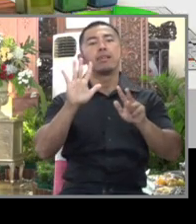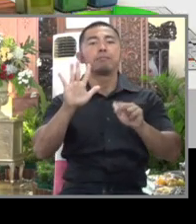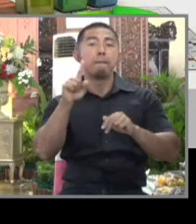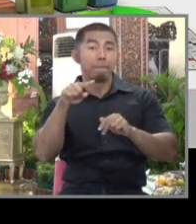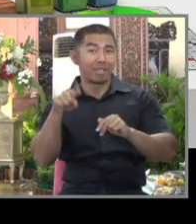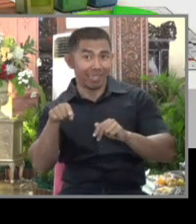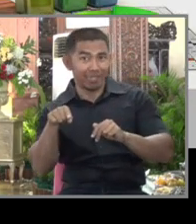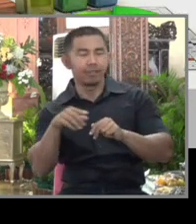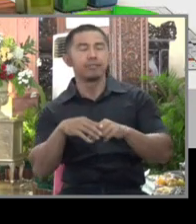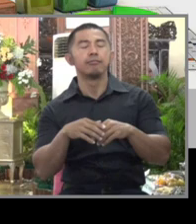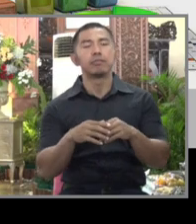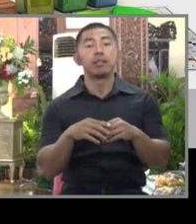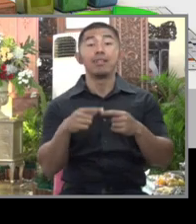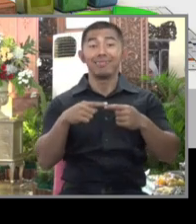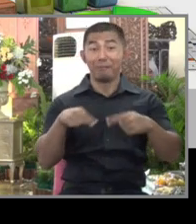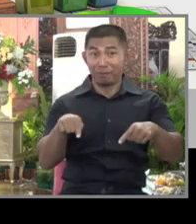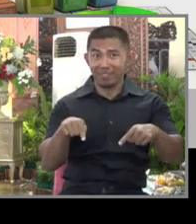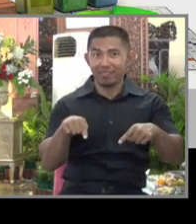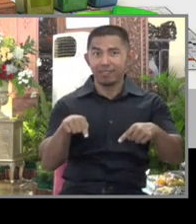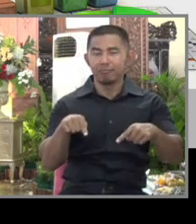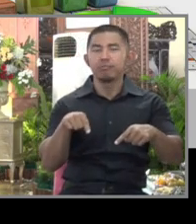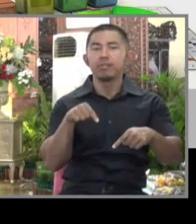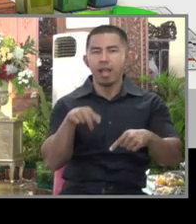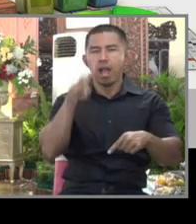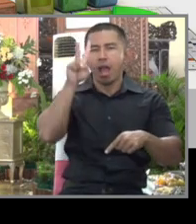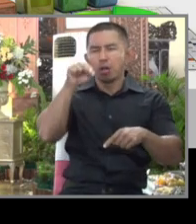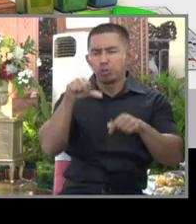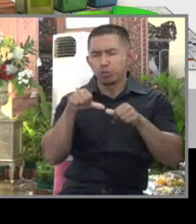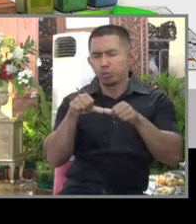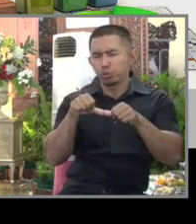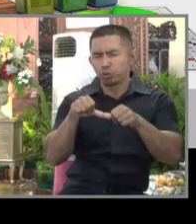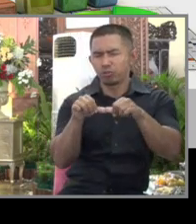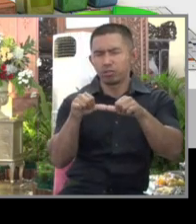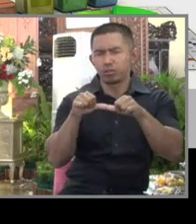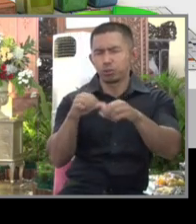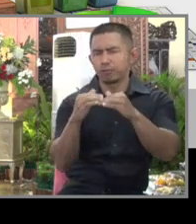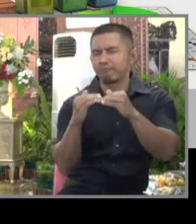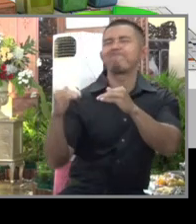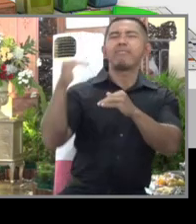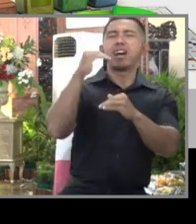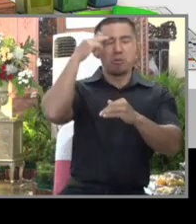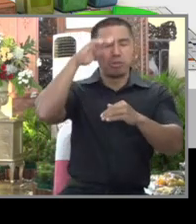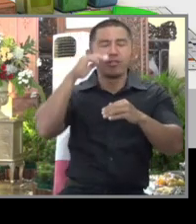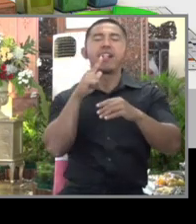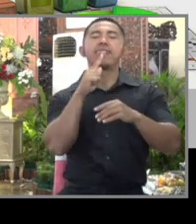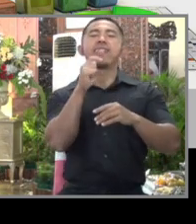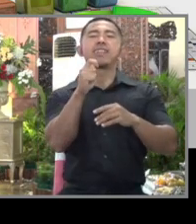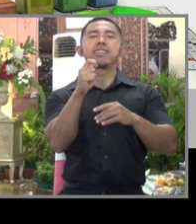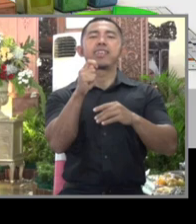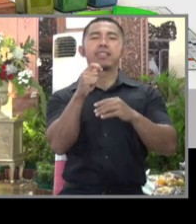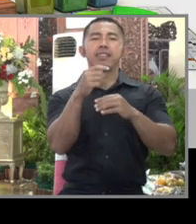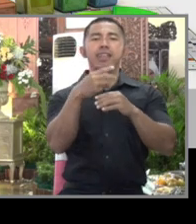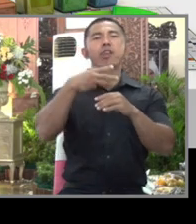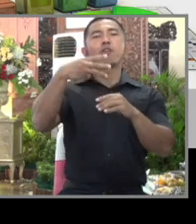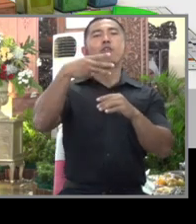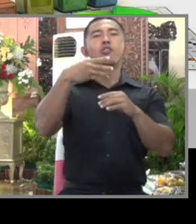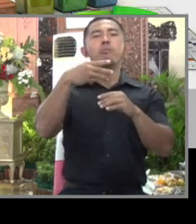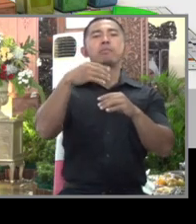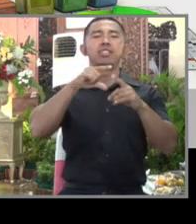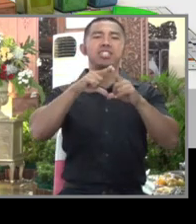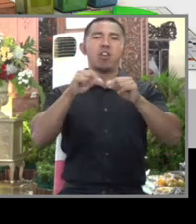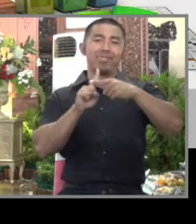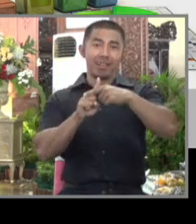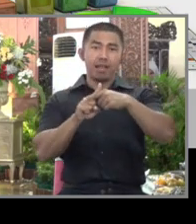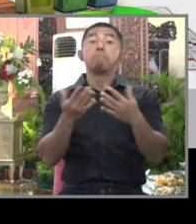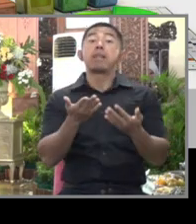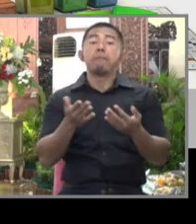5,85%. Namun hal ini masih perlu ditingkatkan untuk mendukung target pertumbuhan ekonomi Provinsi Jawa Tengah sebesar